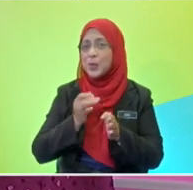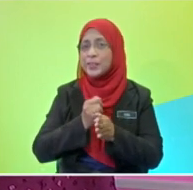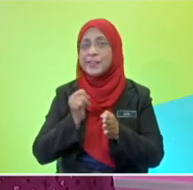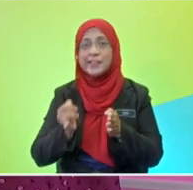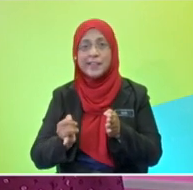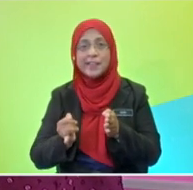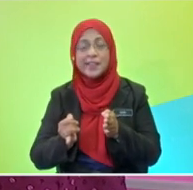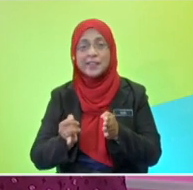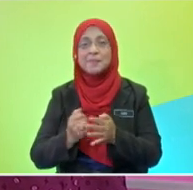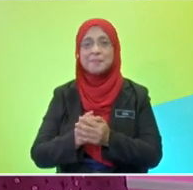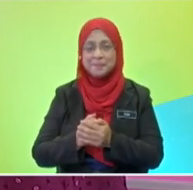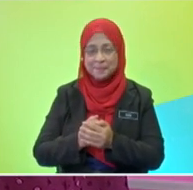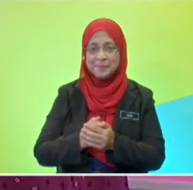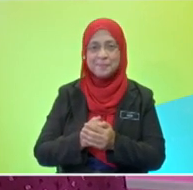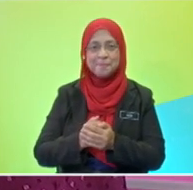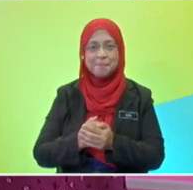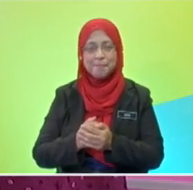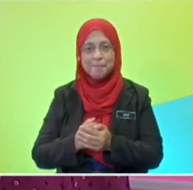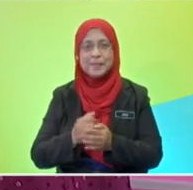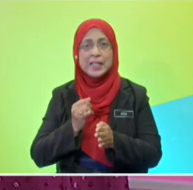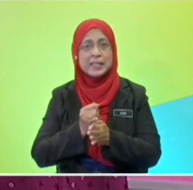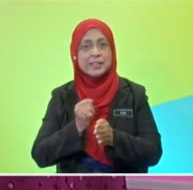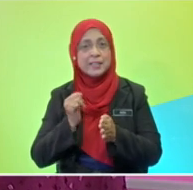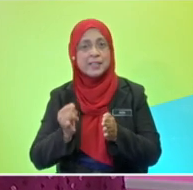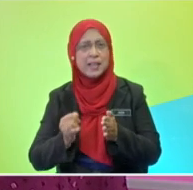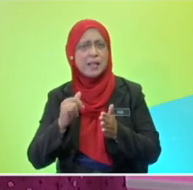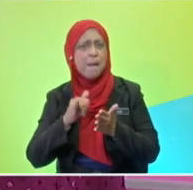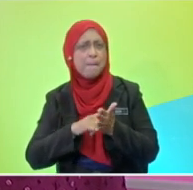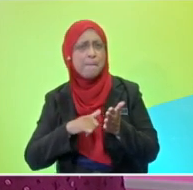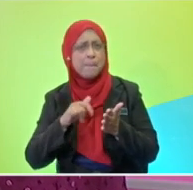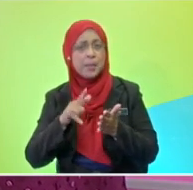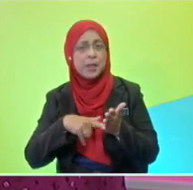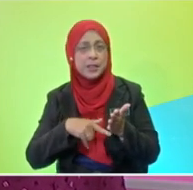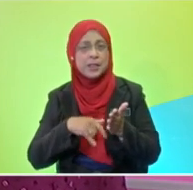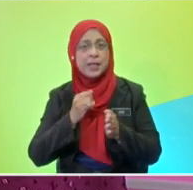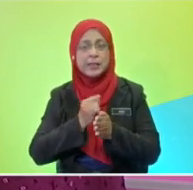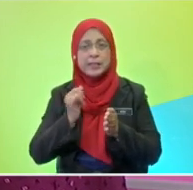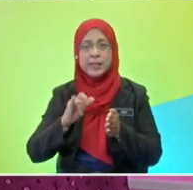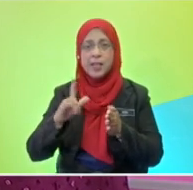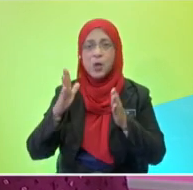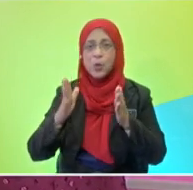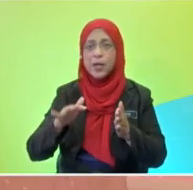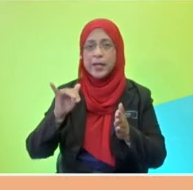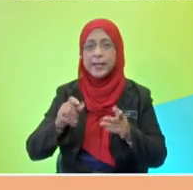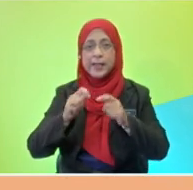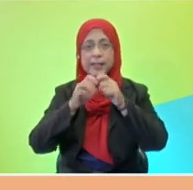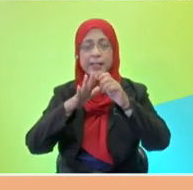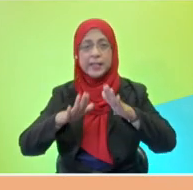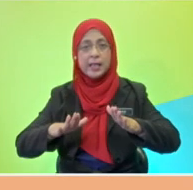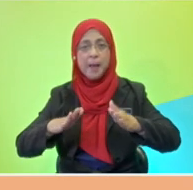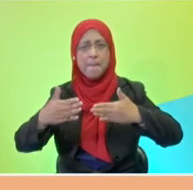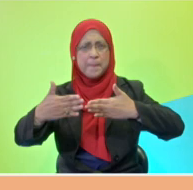jiranya Nisa baik kita lihat bersama-sama Jiran ialah orang yang tinggal